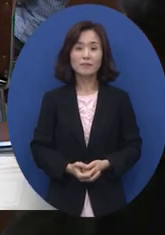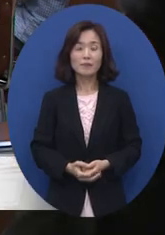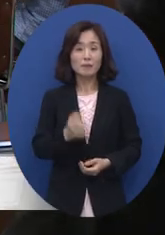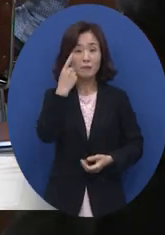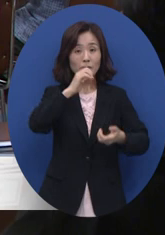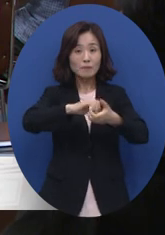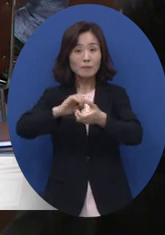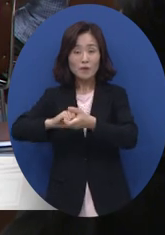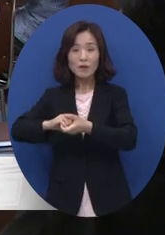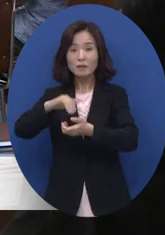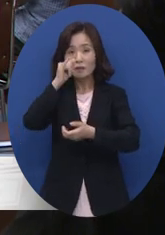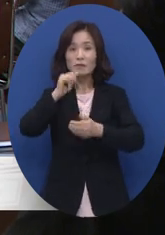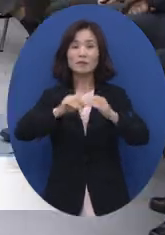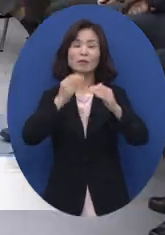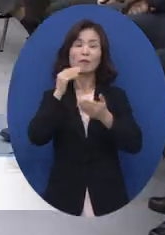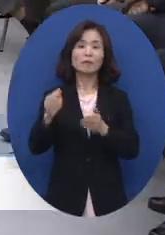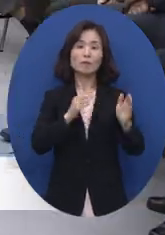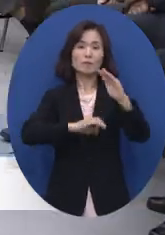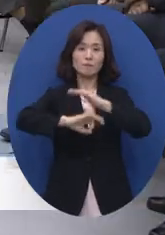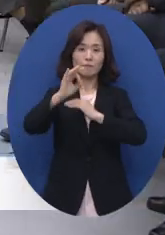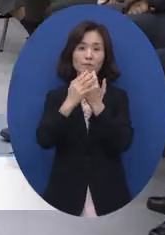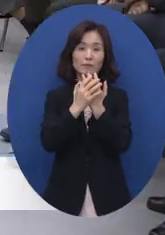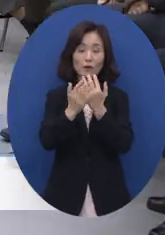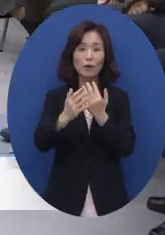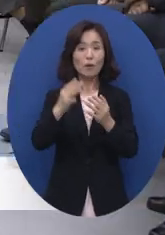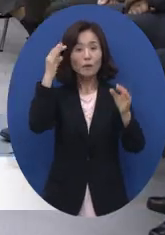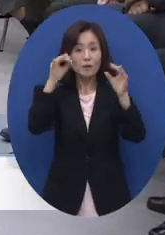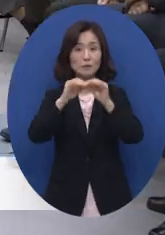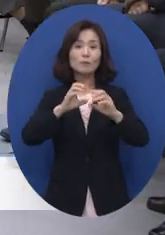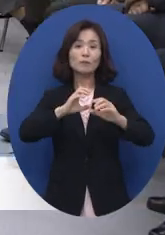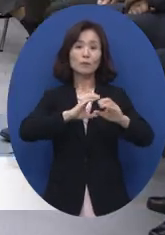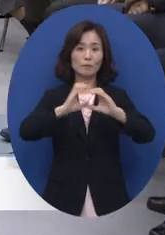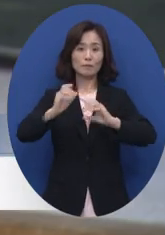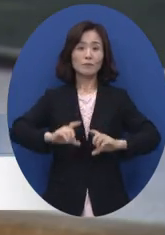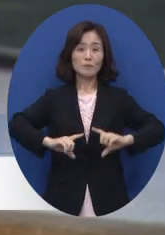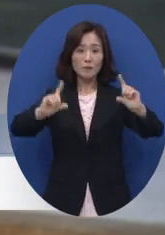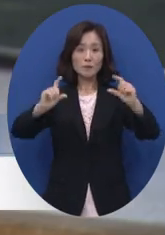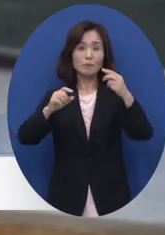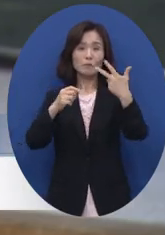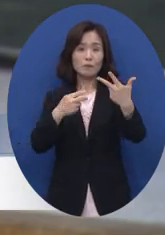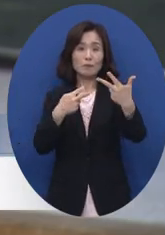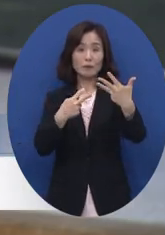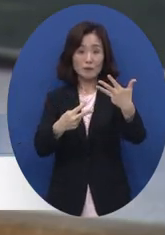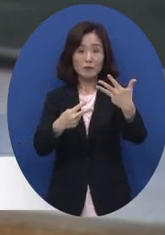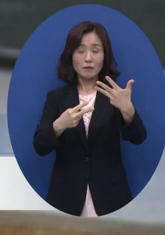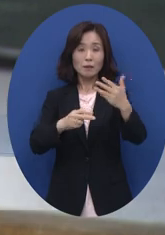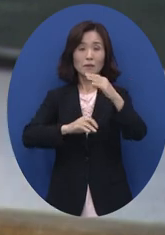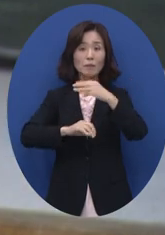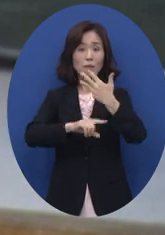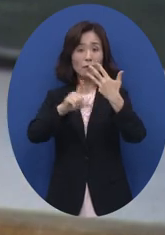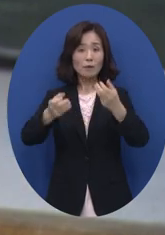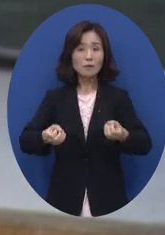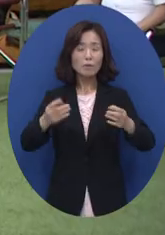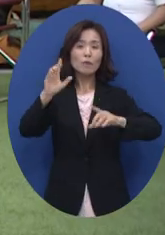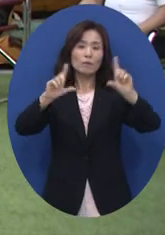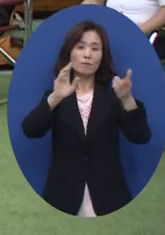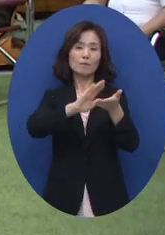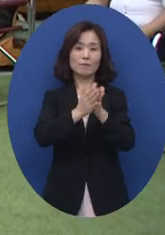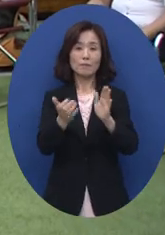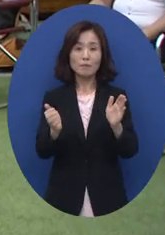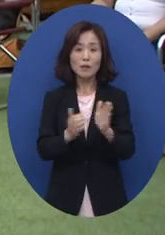다달이 열리는 경도 원래 조회 일명 공감 소통의 날 2일 열린 팔을 행사는 모습이 확 바뀌었습니다